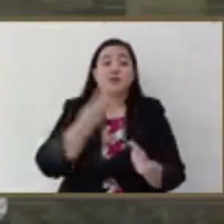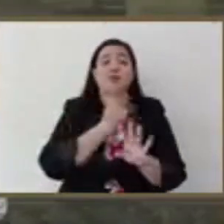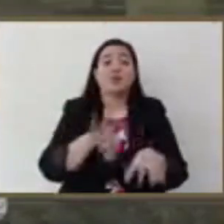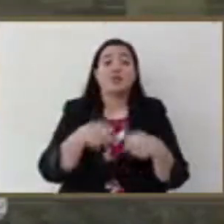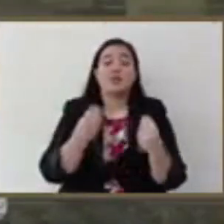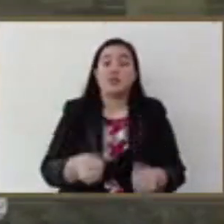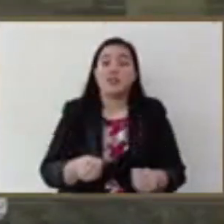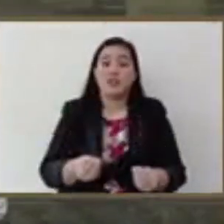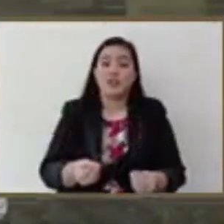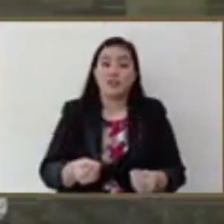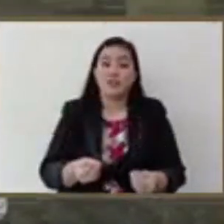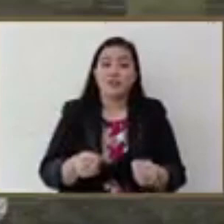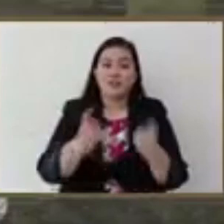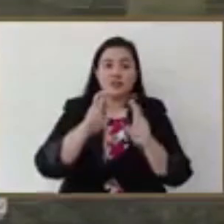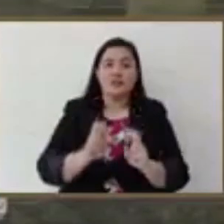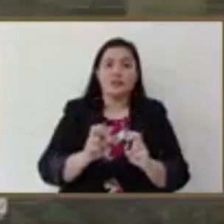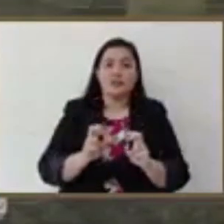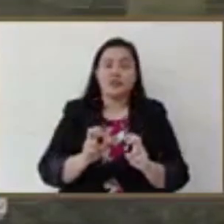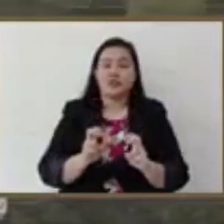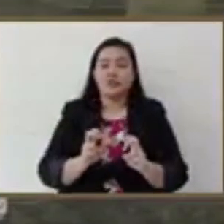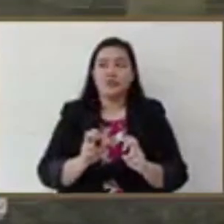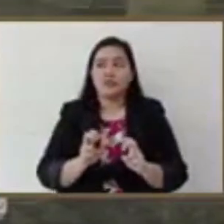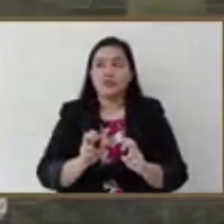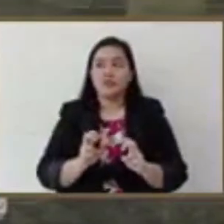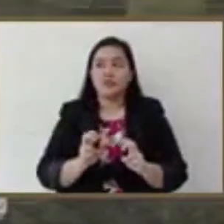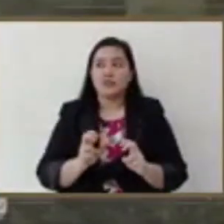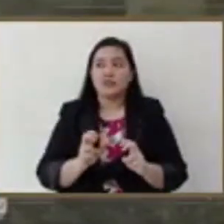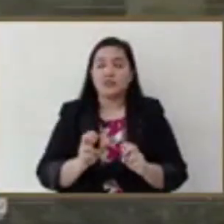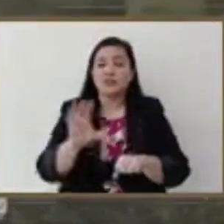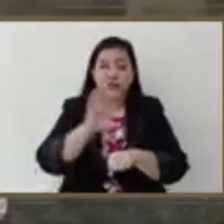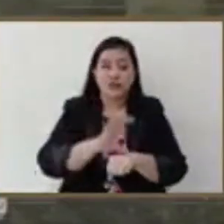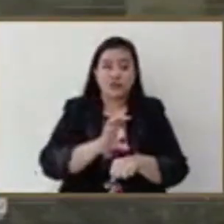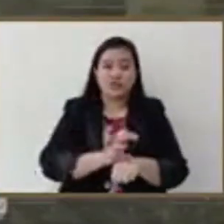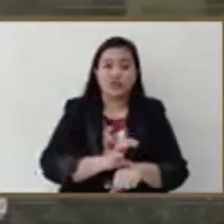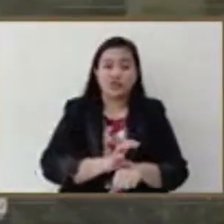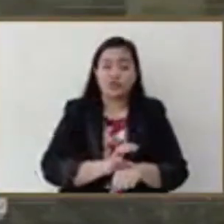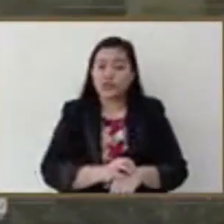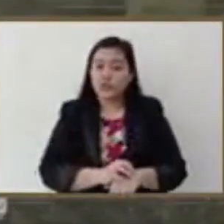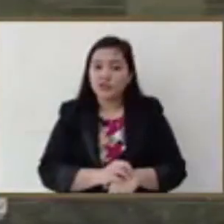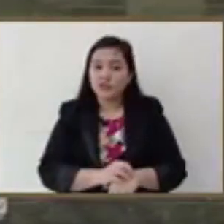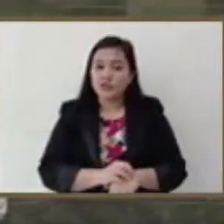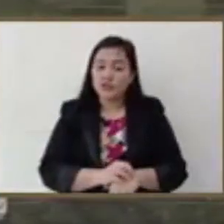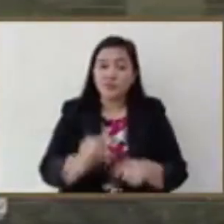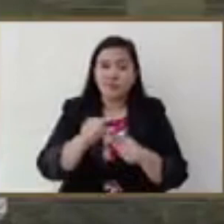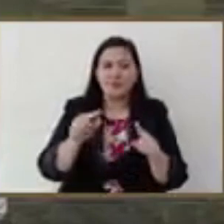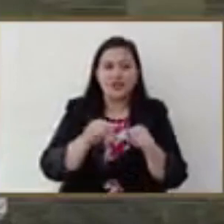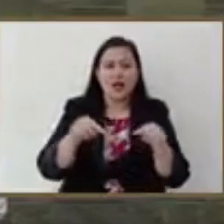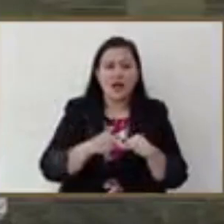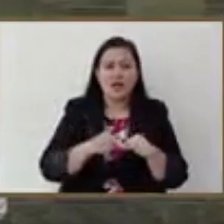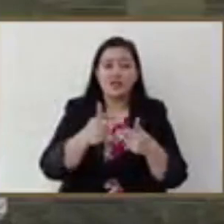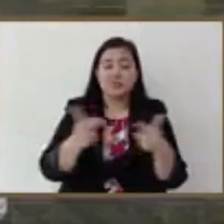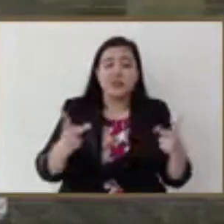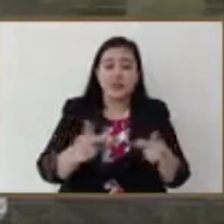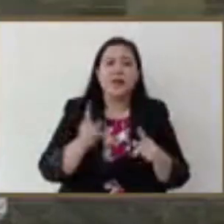lamang maunawaan natin ng mabuti na parang lugar. You see? But the truth of the matter is, we are the church, yung mga taong